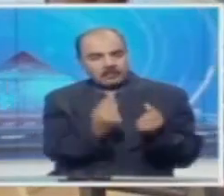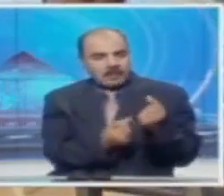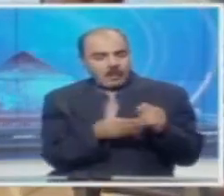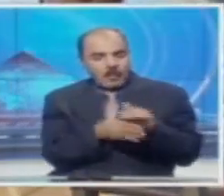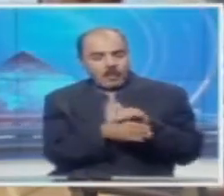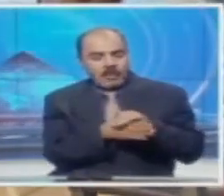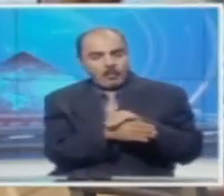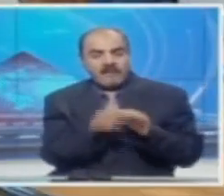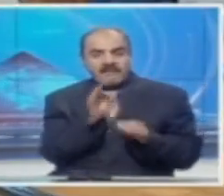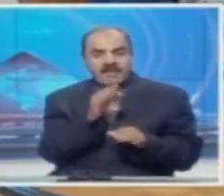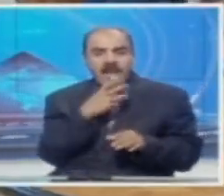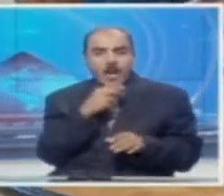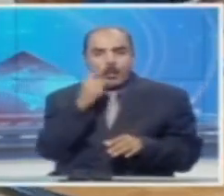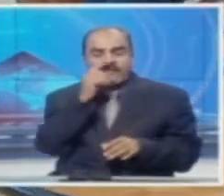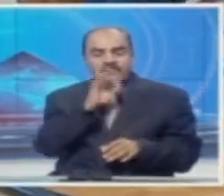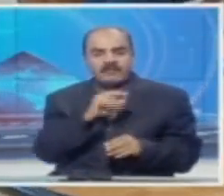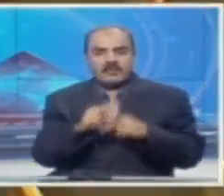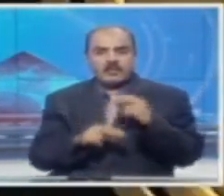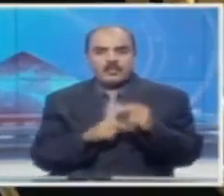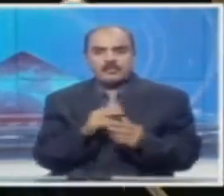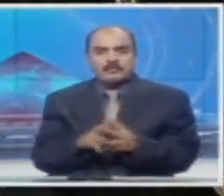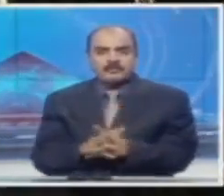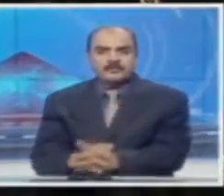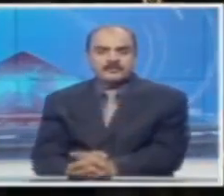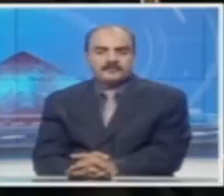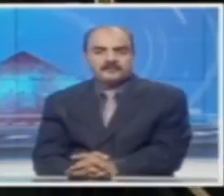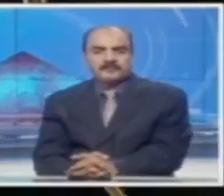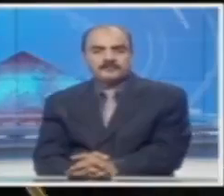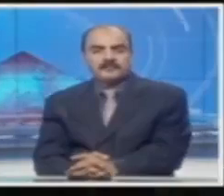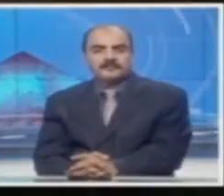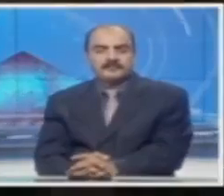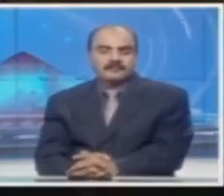اللاهون بمحافظة الفيوم.